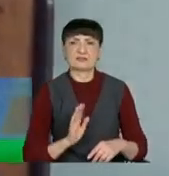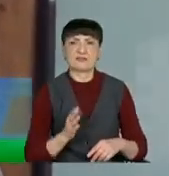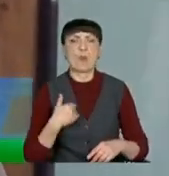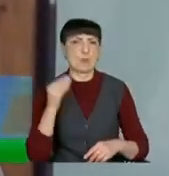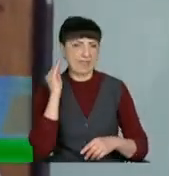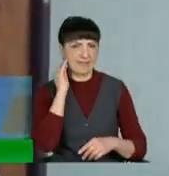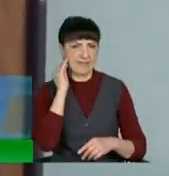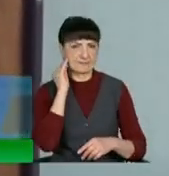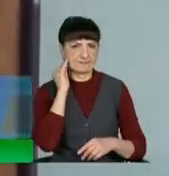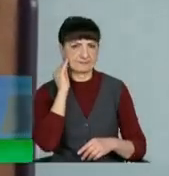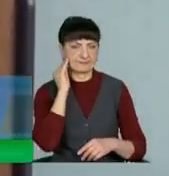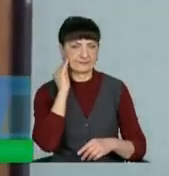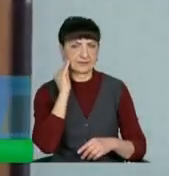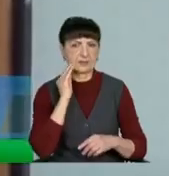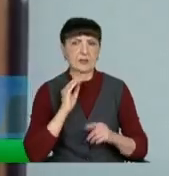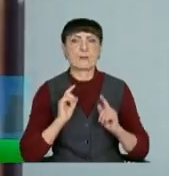мнение.